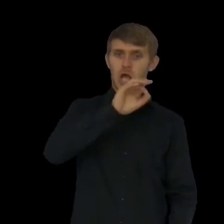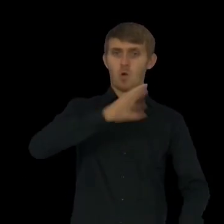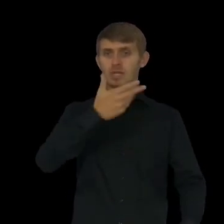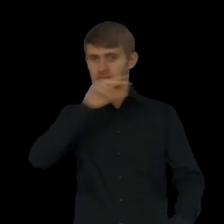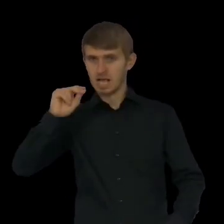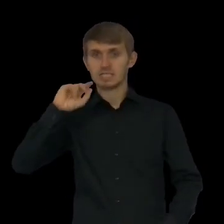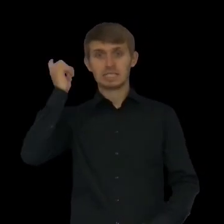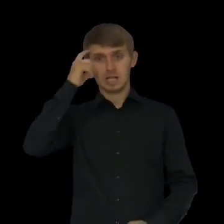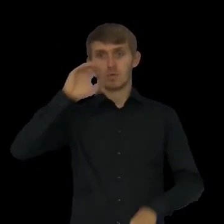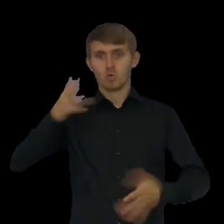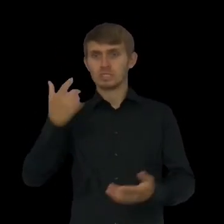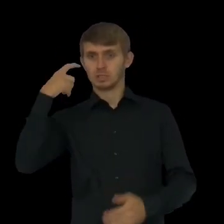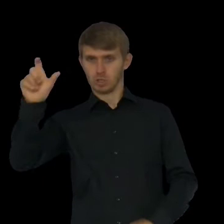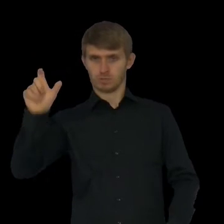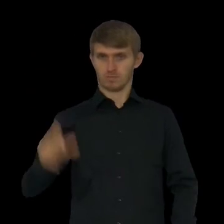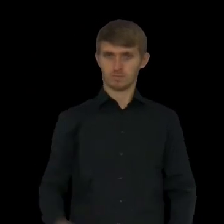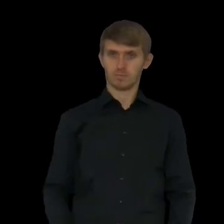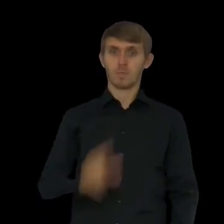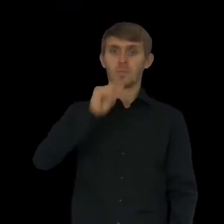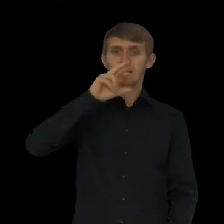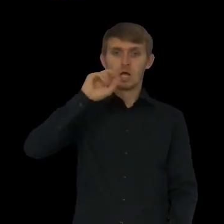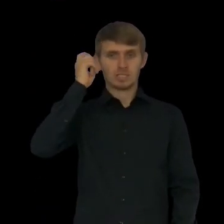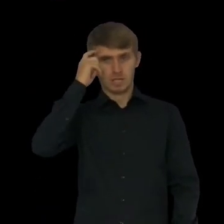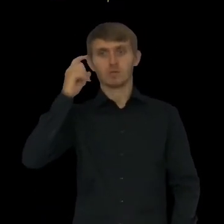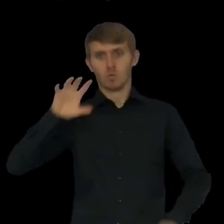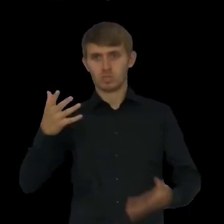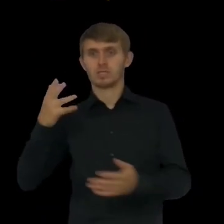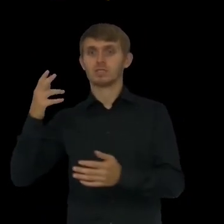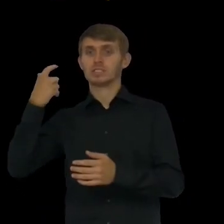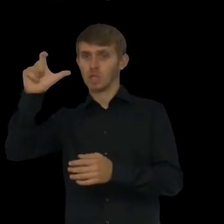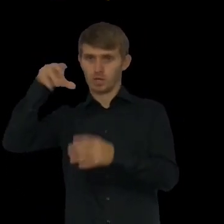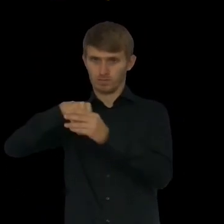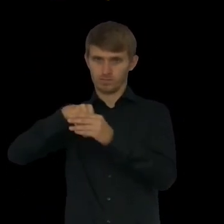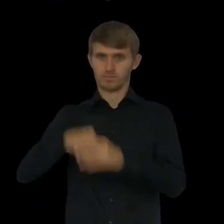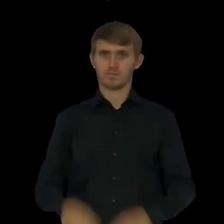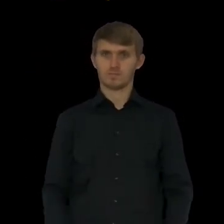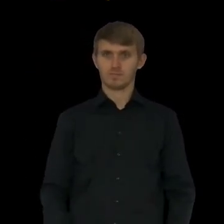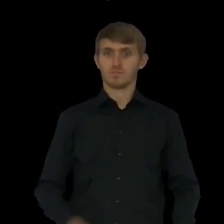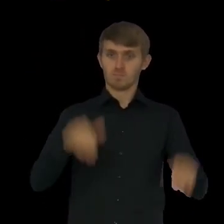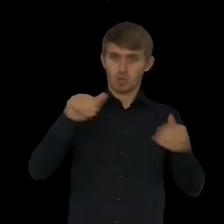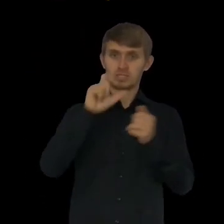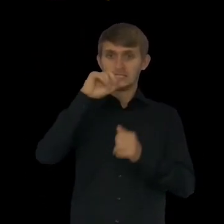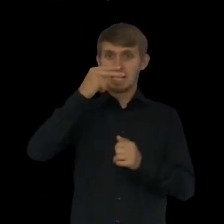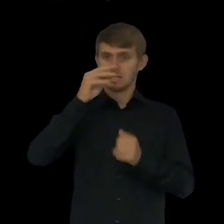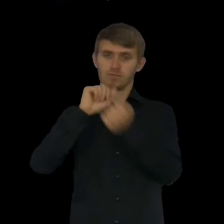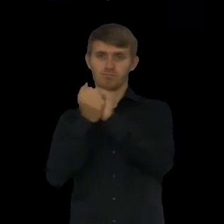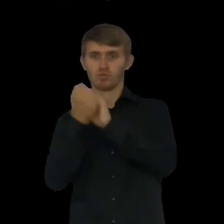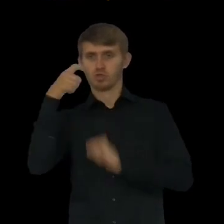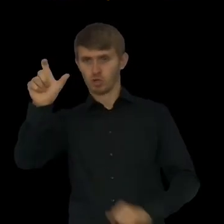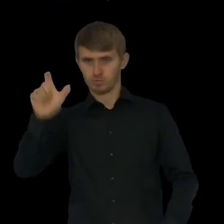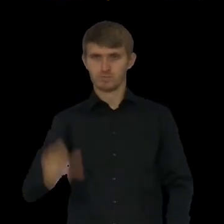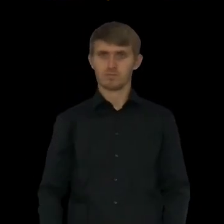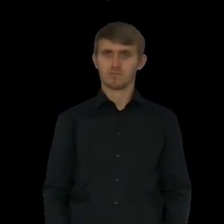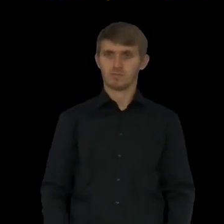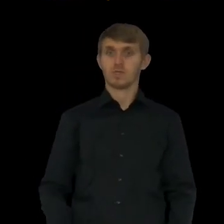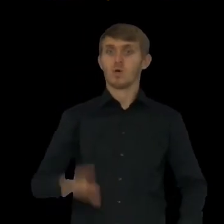oznacza 100% o inaczej na 100 a więc zamiast centrum możemy